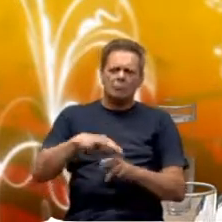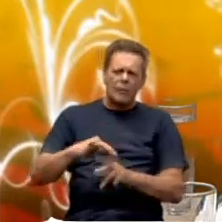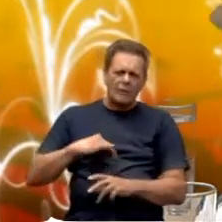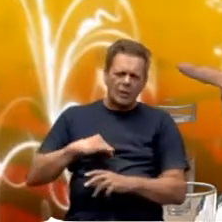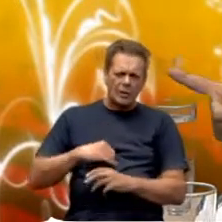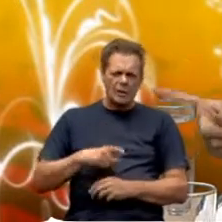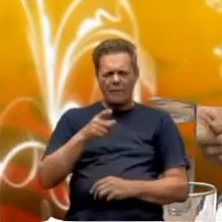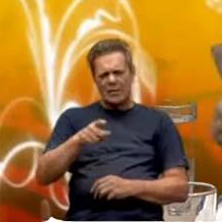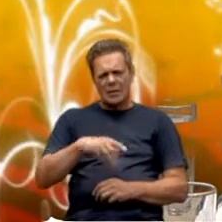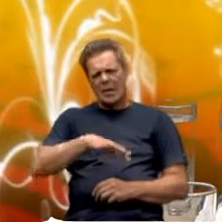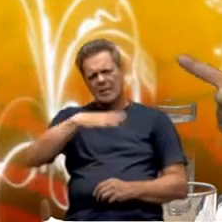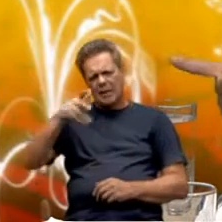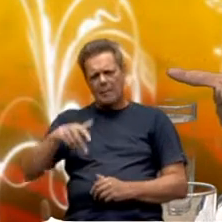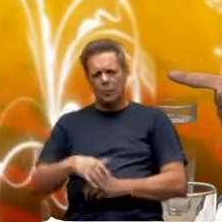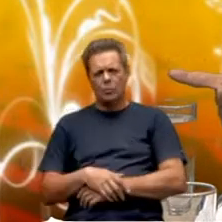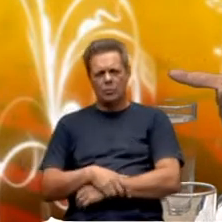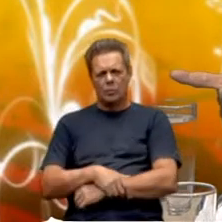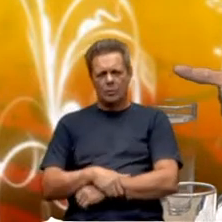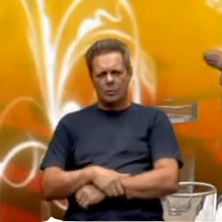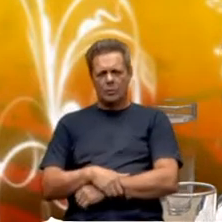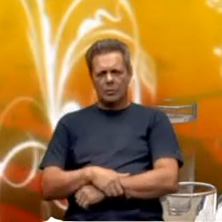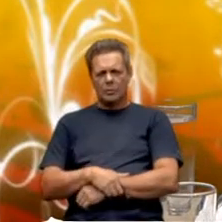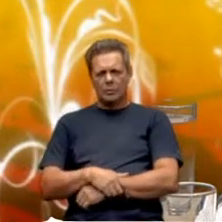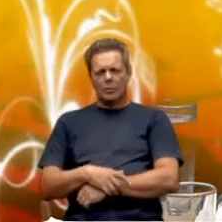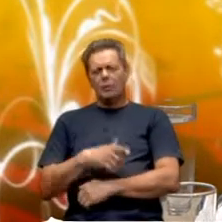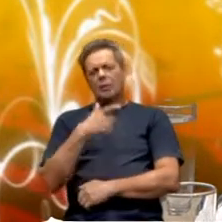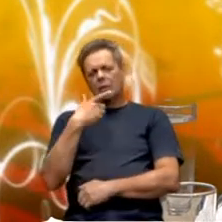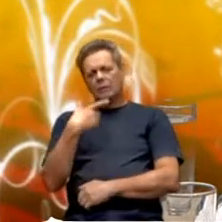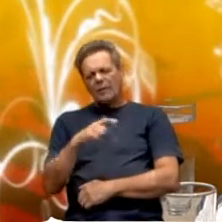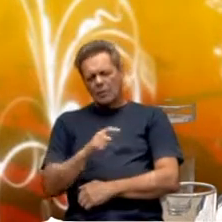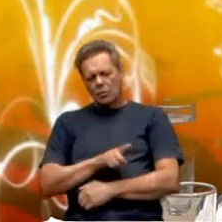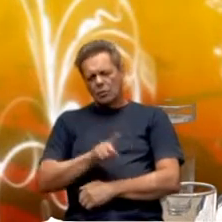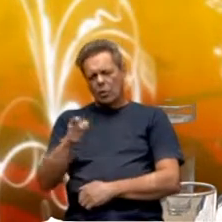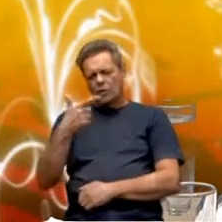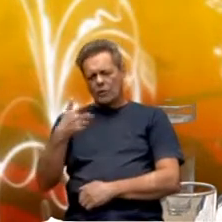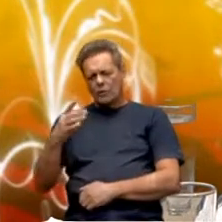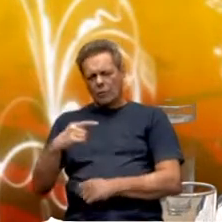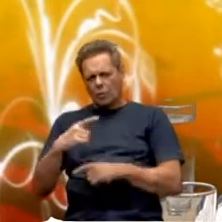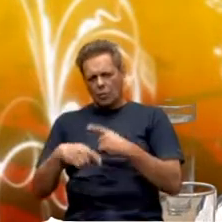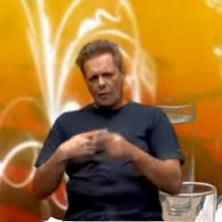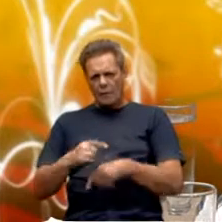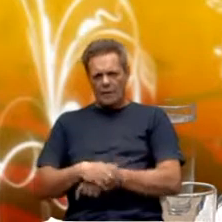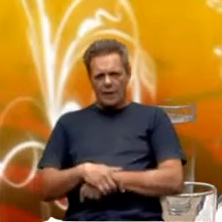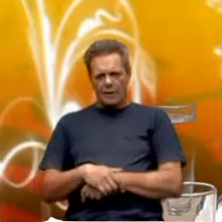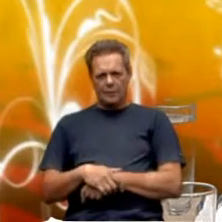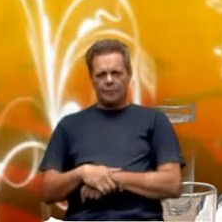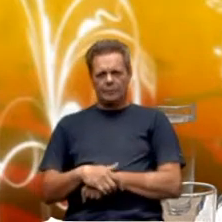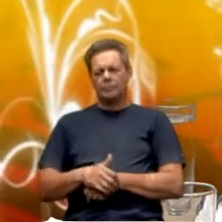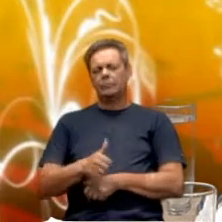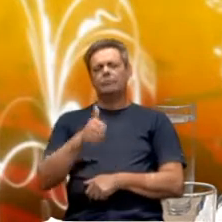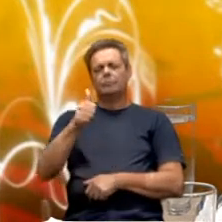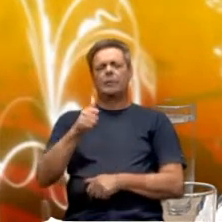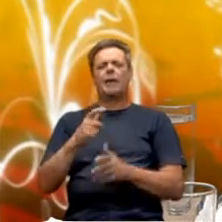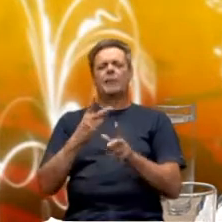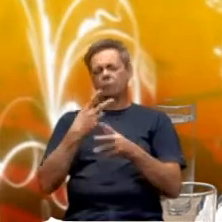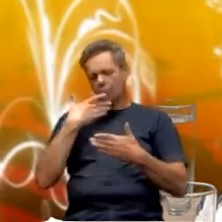Sljemenu između 23. ne. 20. i 24. kolovoza. Imali jednu prvu konvenciju. Prvu